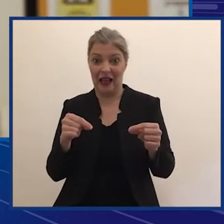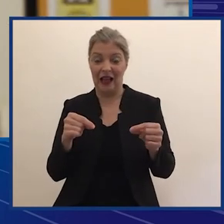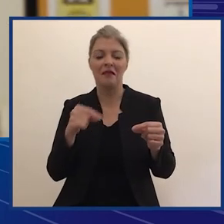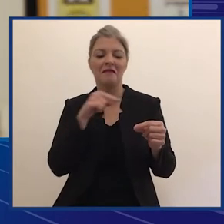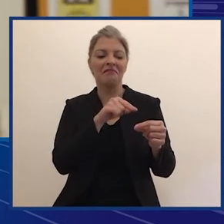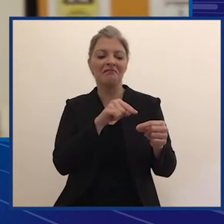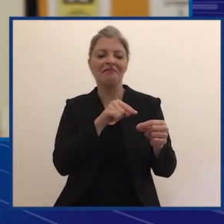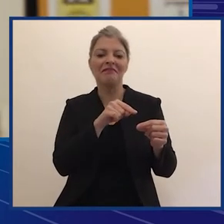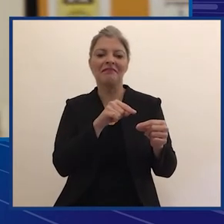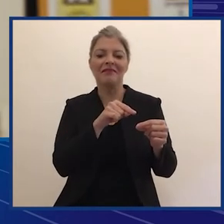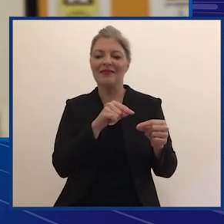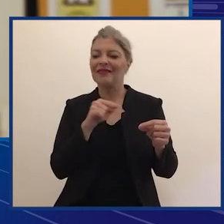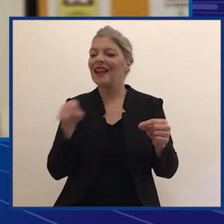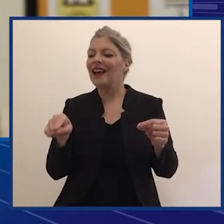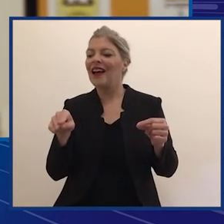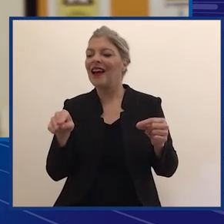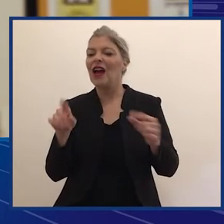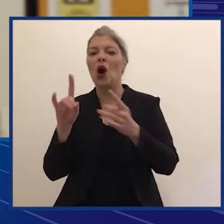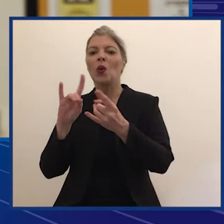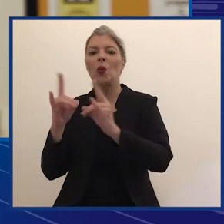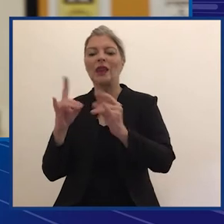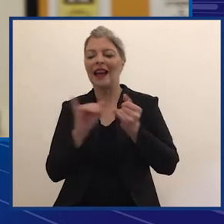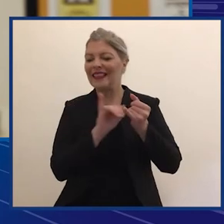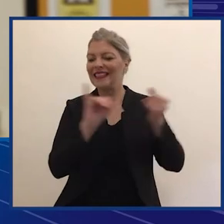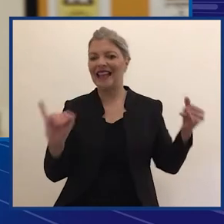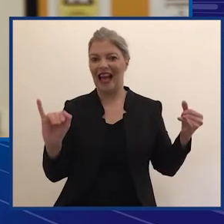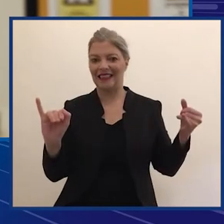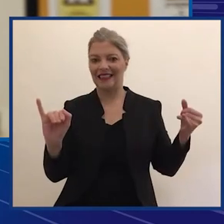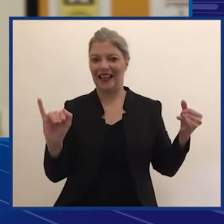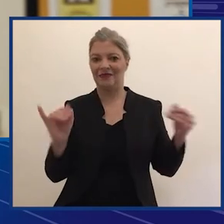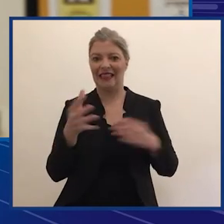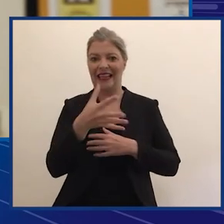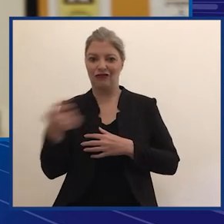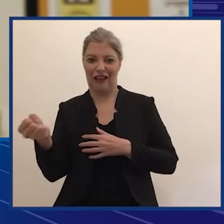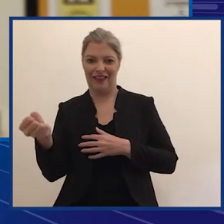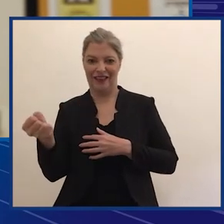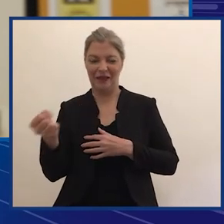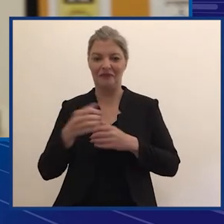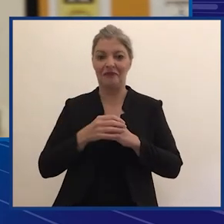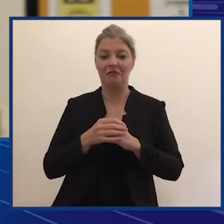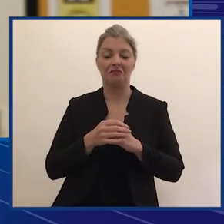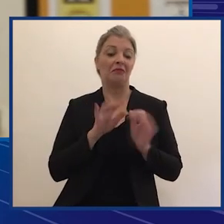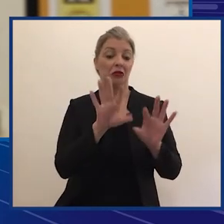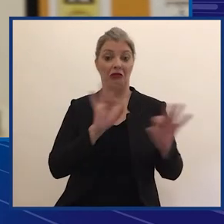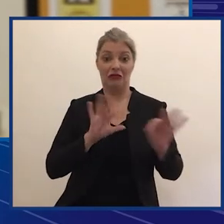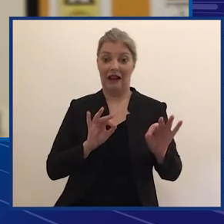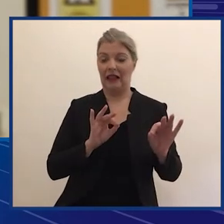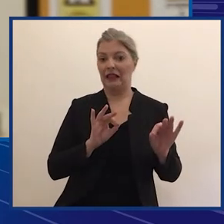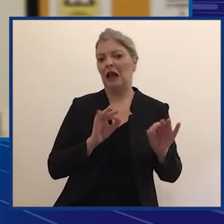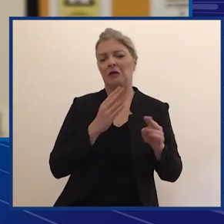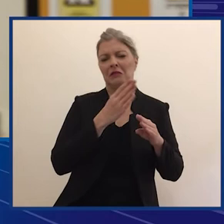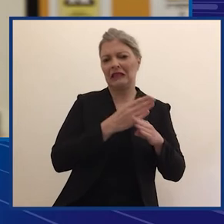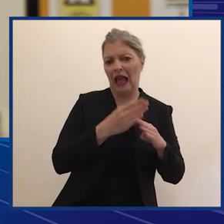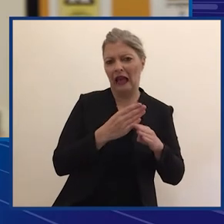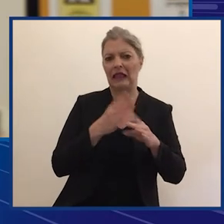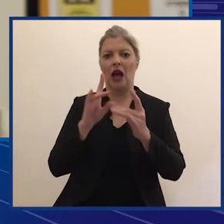si traducono nella distanza a cui questo router può comunicare. Quindi, scelta la scheda wireless in base alle loro caratteristiche, e i ragazzi imparano